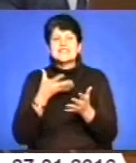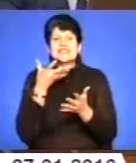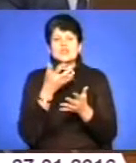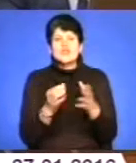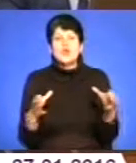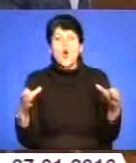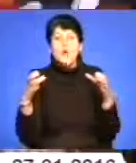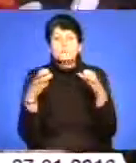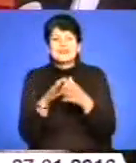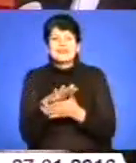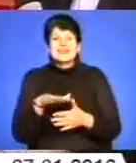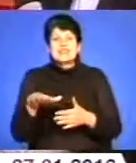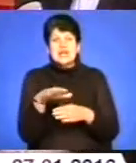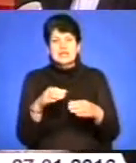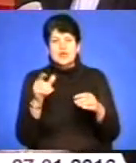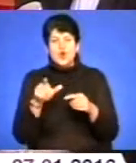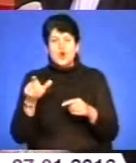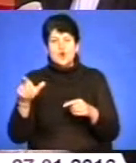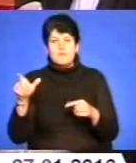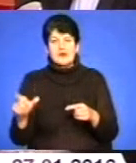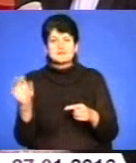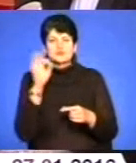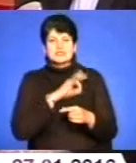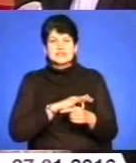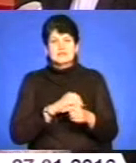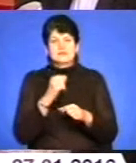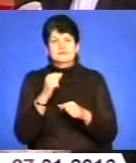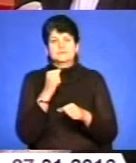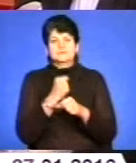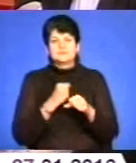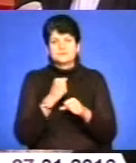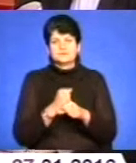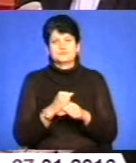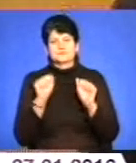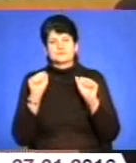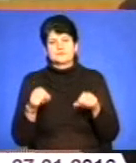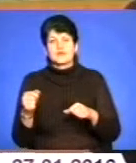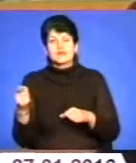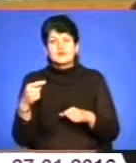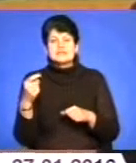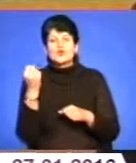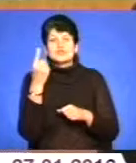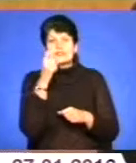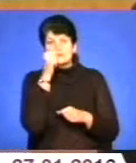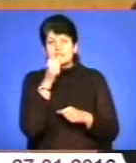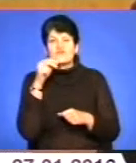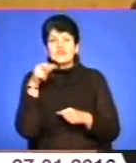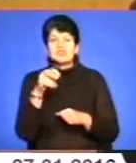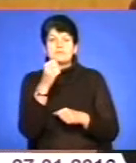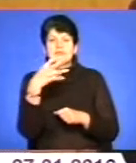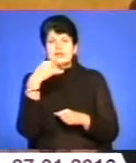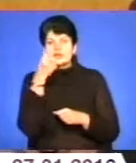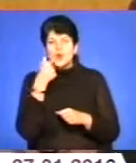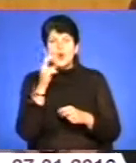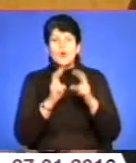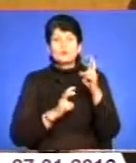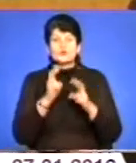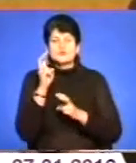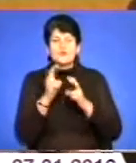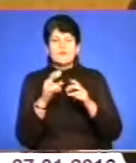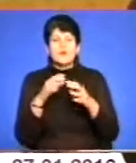об'єднаних територіальних громад, зростання виробничої потужності Тернопільщини. За 11 місяців 2015 року промисловим